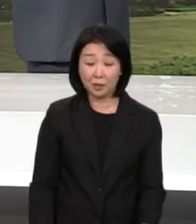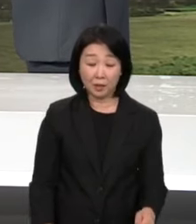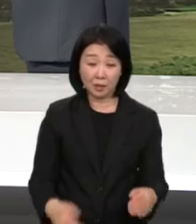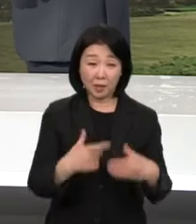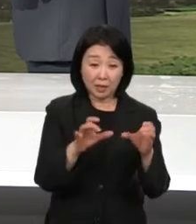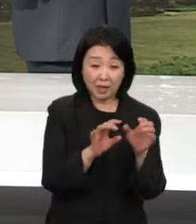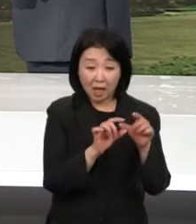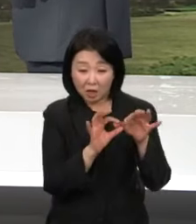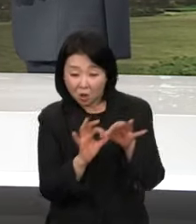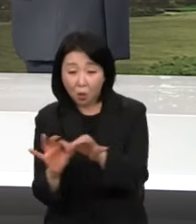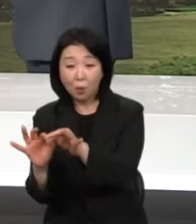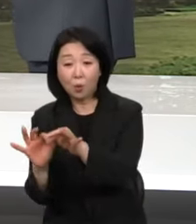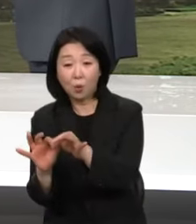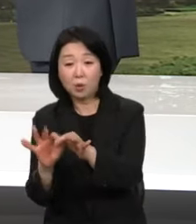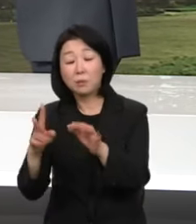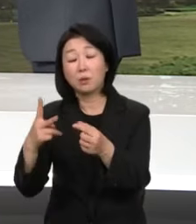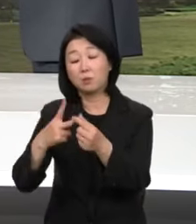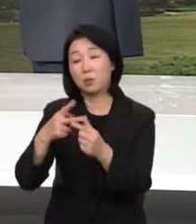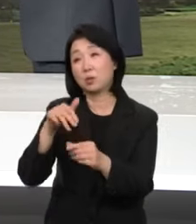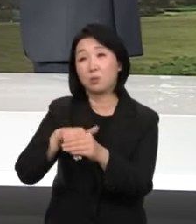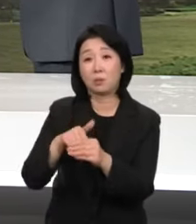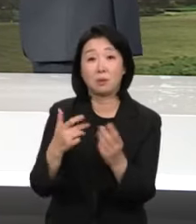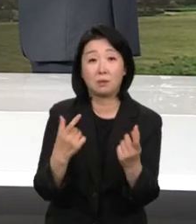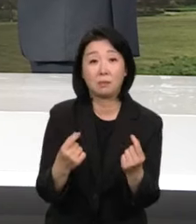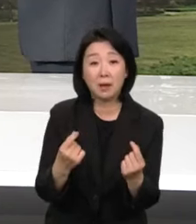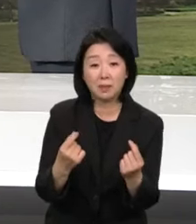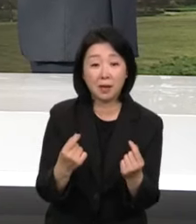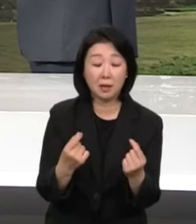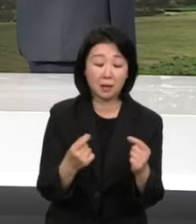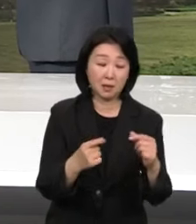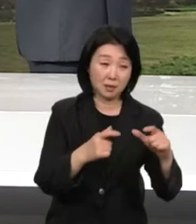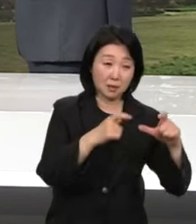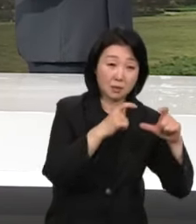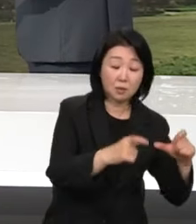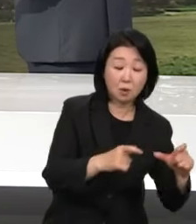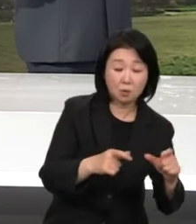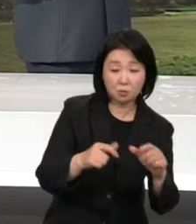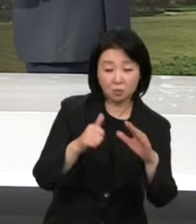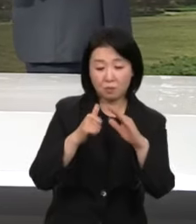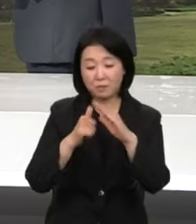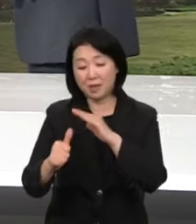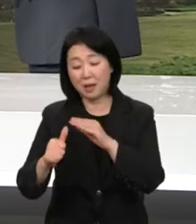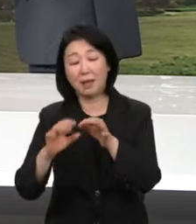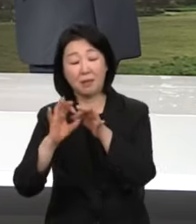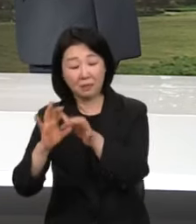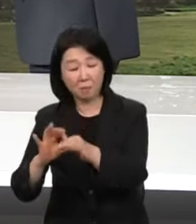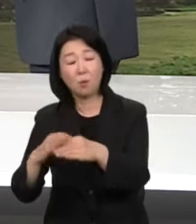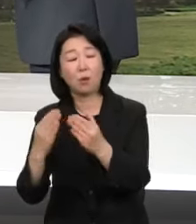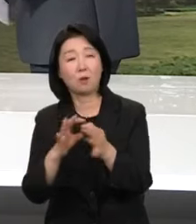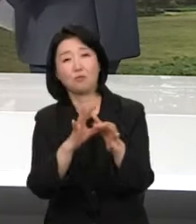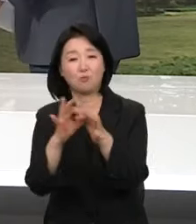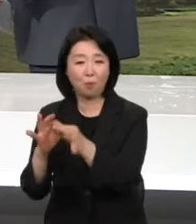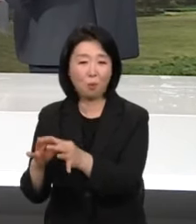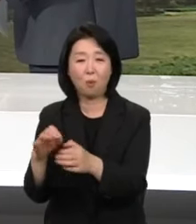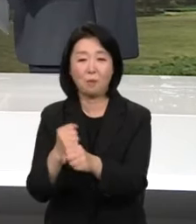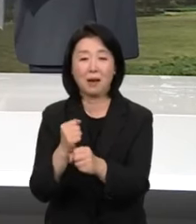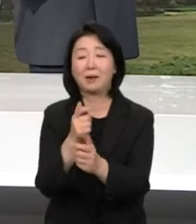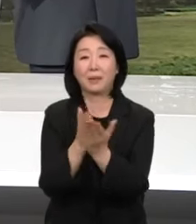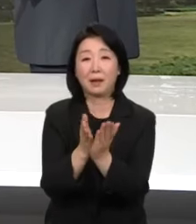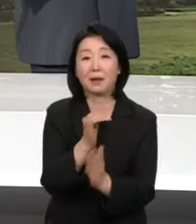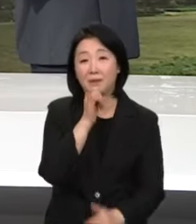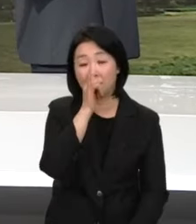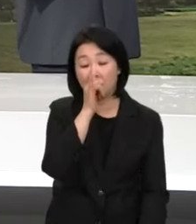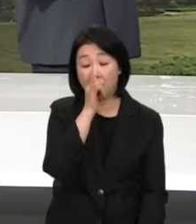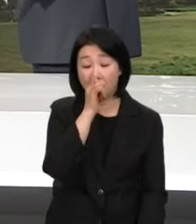두 번째 총선입니다. 자, 그러다 보니까 지역구와 비례정당 투표조합이 좀 더 다양해졌다라는 분석이 나오고 있고요. 다만 지역구와